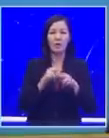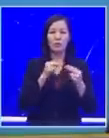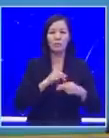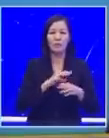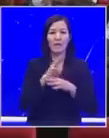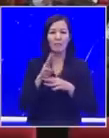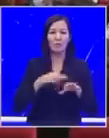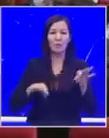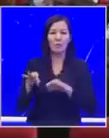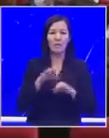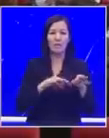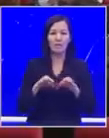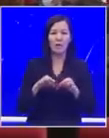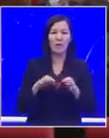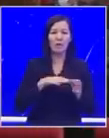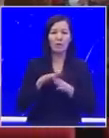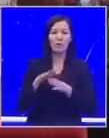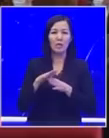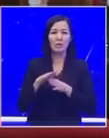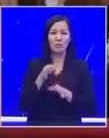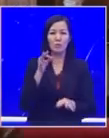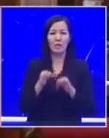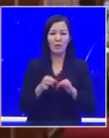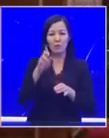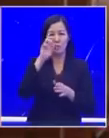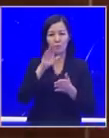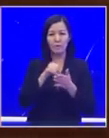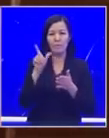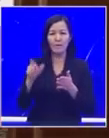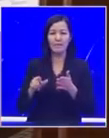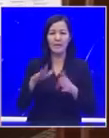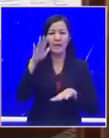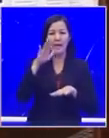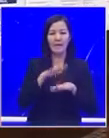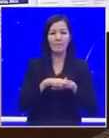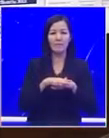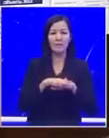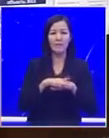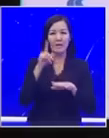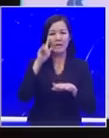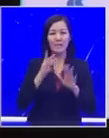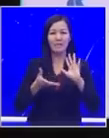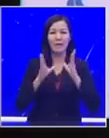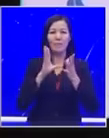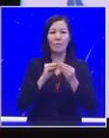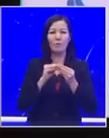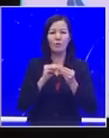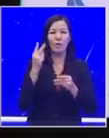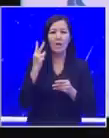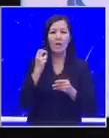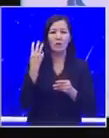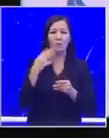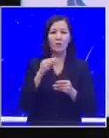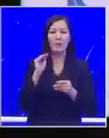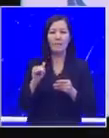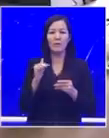сондай-ақ жұмыспен қамтудың жол картасы жүзеге асыру жайы талқыланды. Үкімет басшысы әкімдерден ел бойынша кем дегенде 240